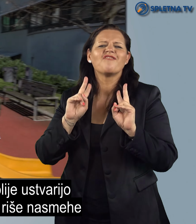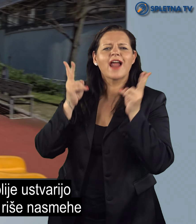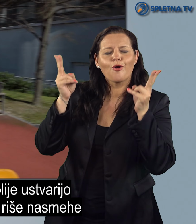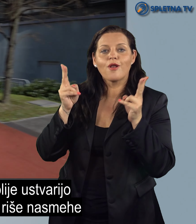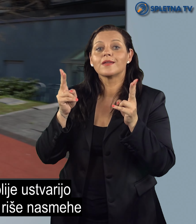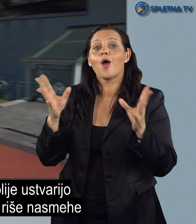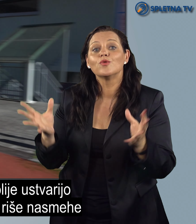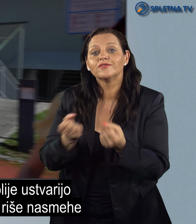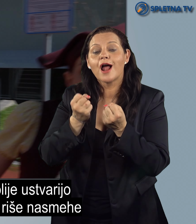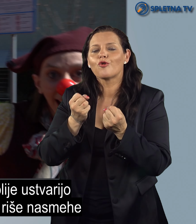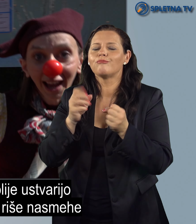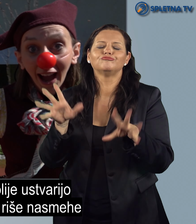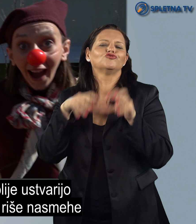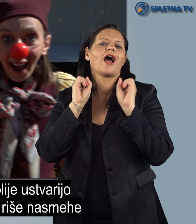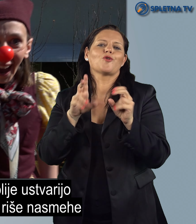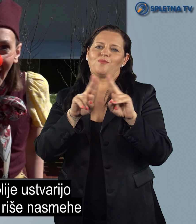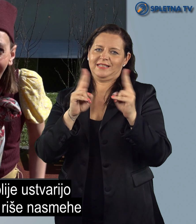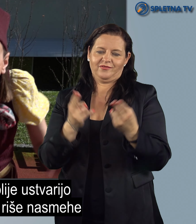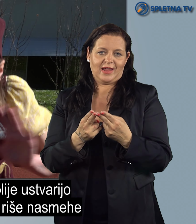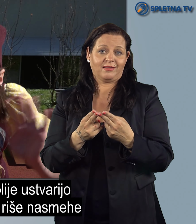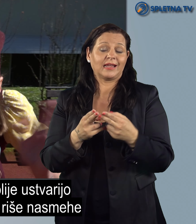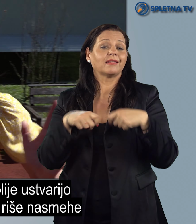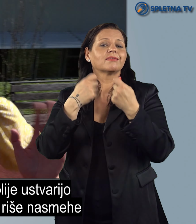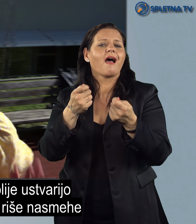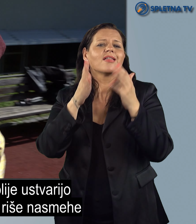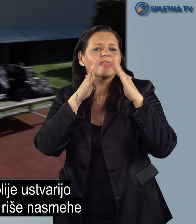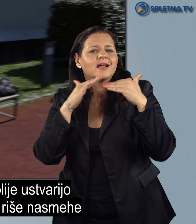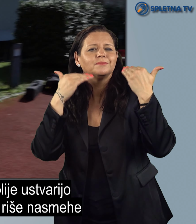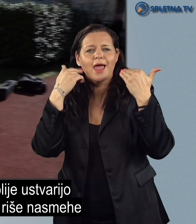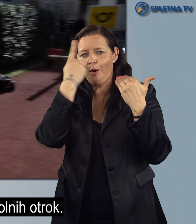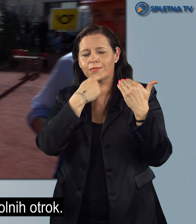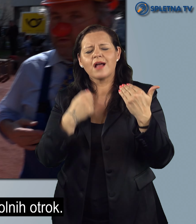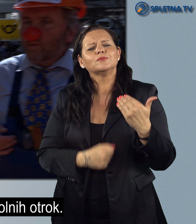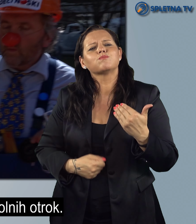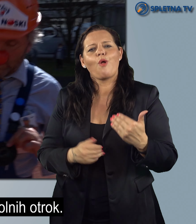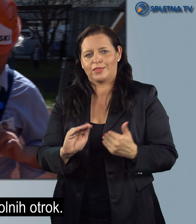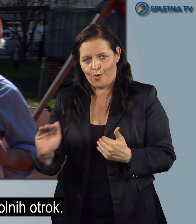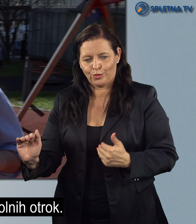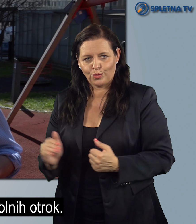Njihove vragolije ustvarijo čarobni svet, ki riše nasmehe na obraze bolnih otrok.